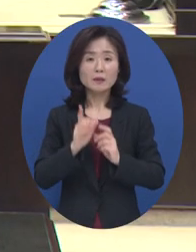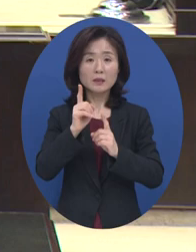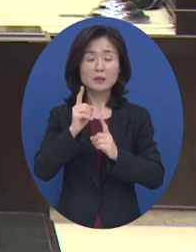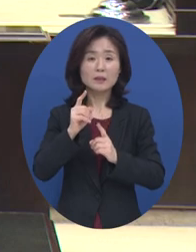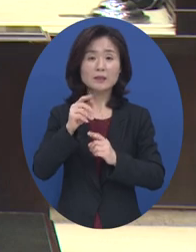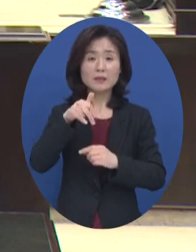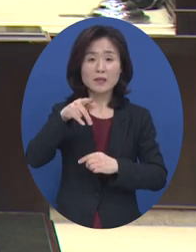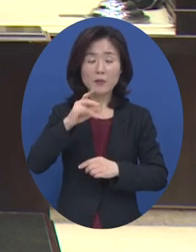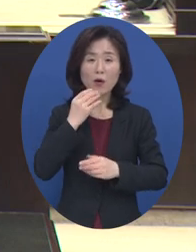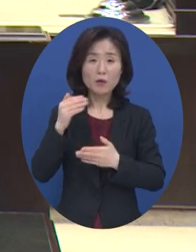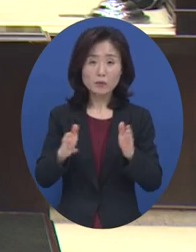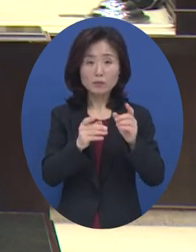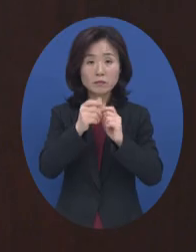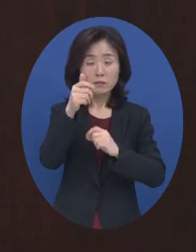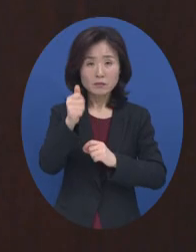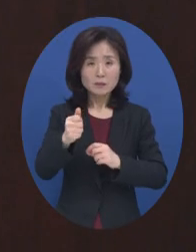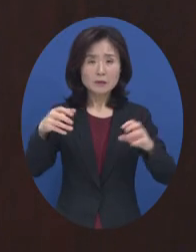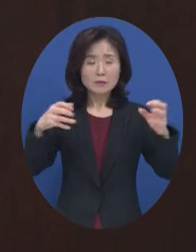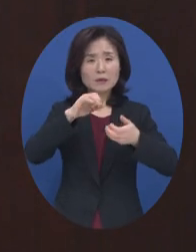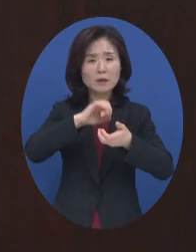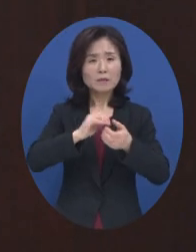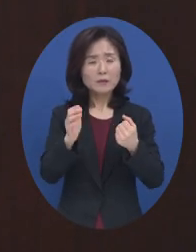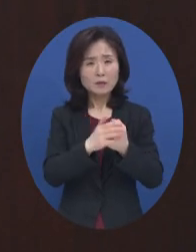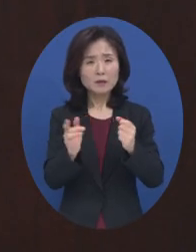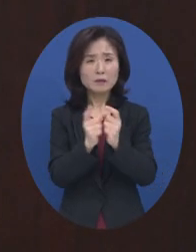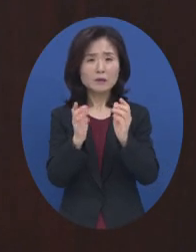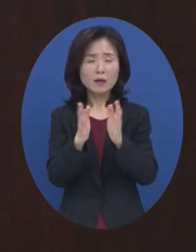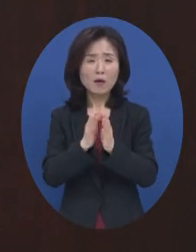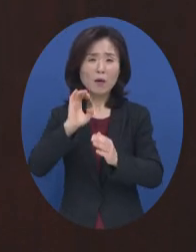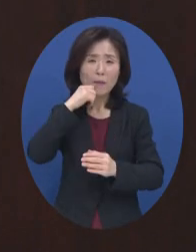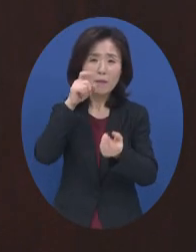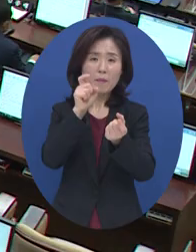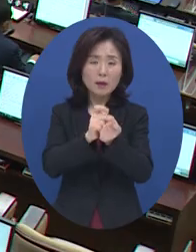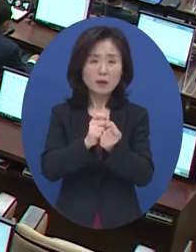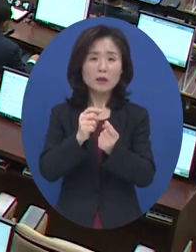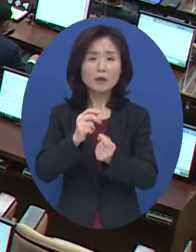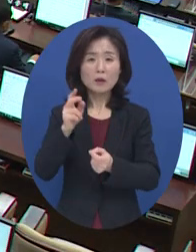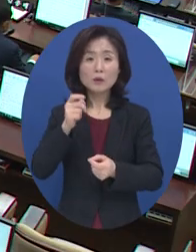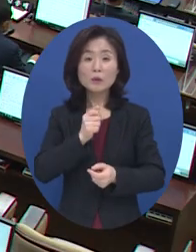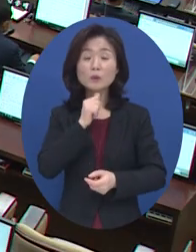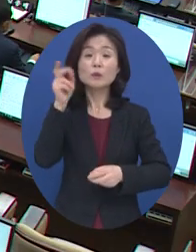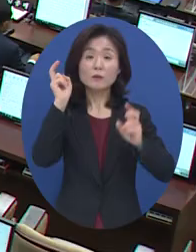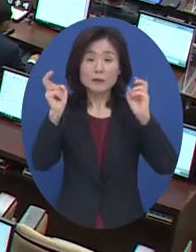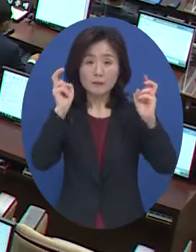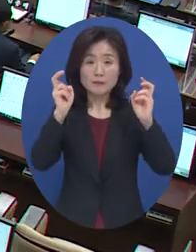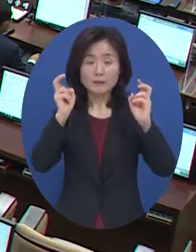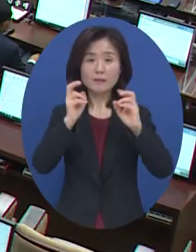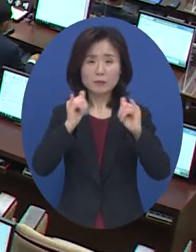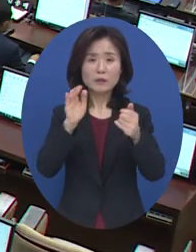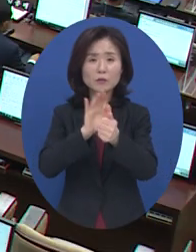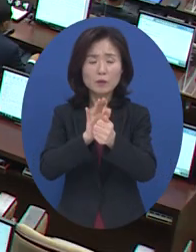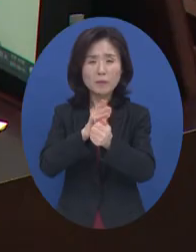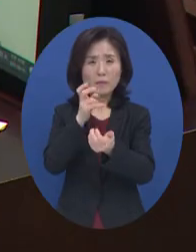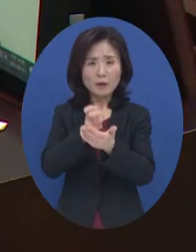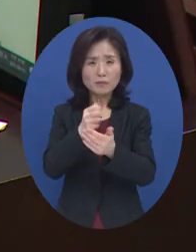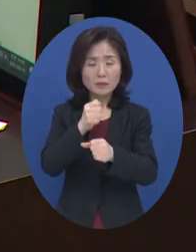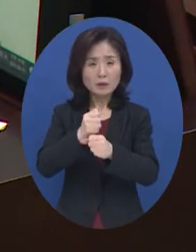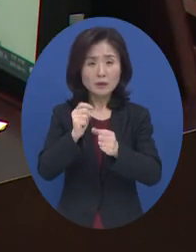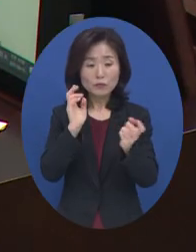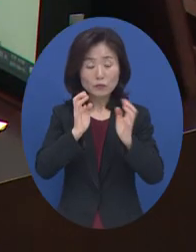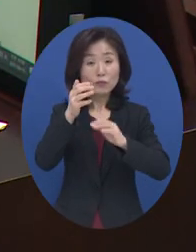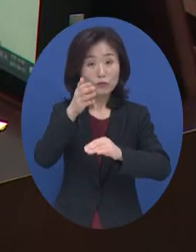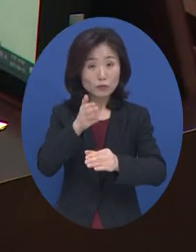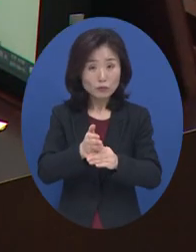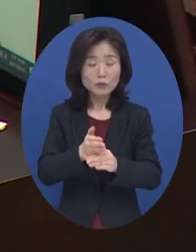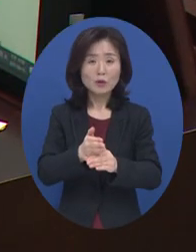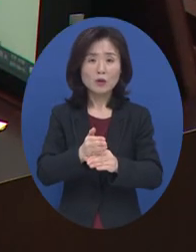이제는 경 돌 사는 집 제안으로 직접적인 피해를 입은 소상공인을 지원하는 입법안을 논의 중인 것을 알고 있다며 포상과